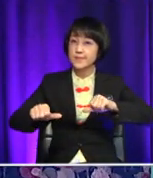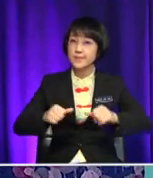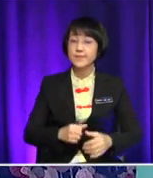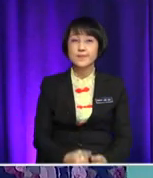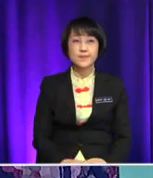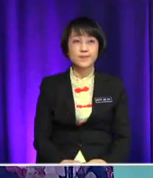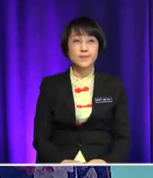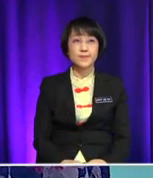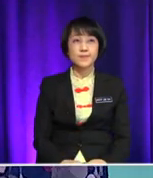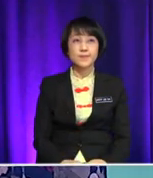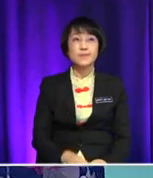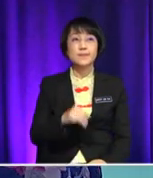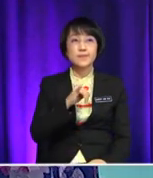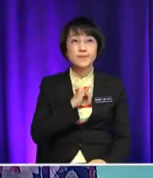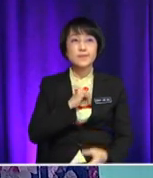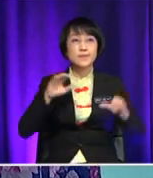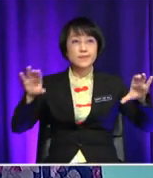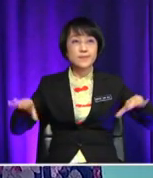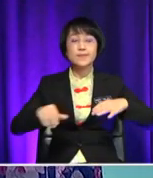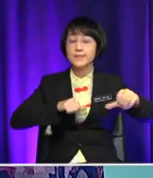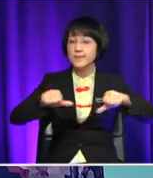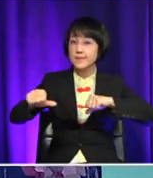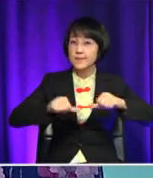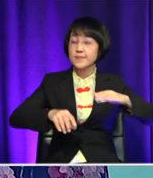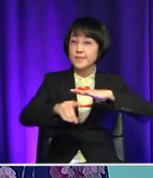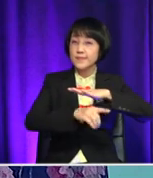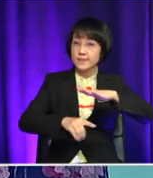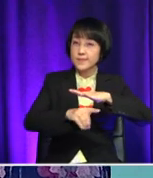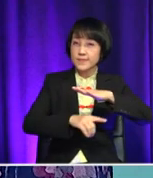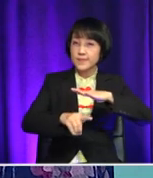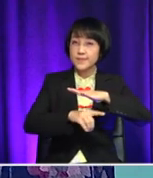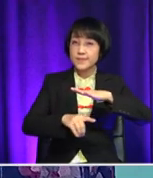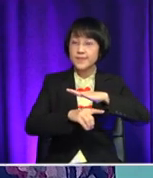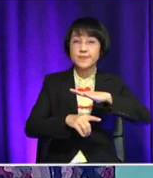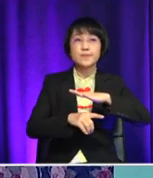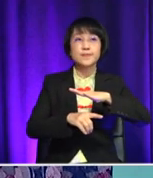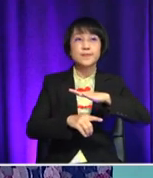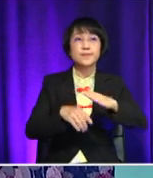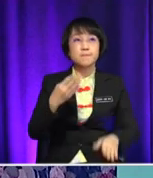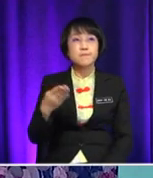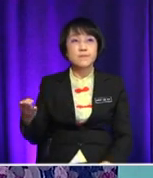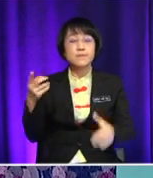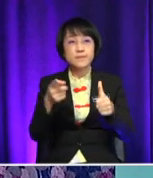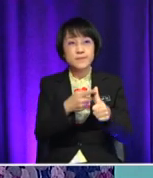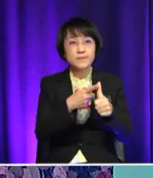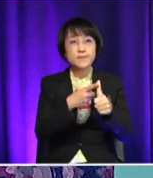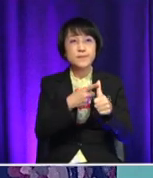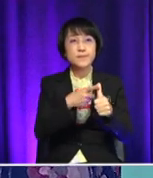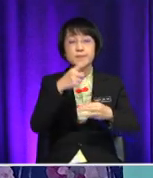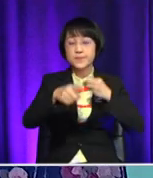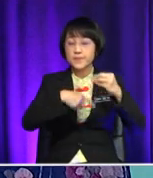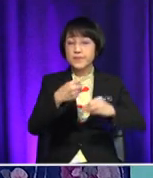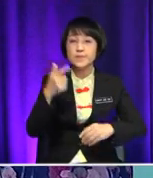saya akan laksanakan bahan 1 terlebih dahulu yaitu bahan tentang pelancung hijau